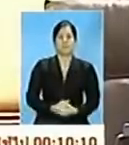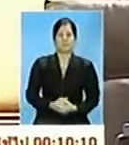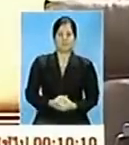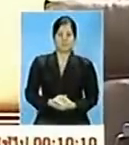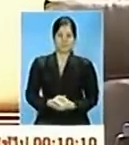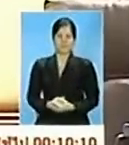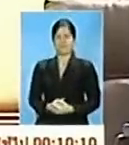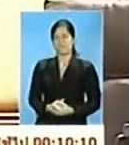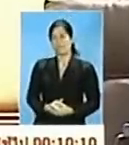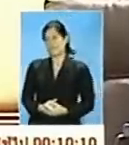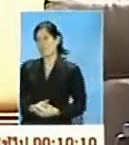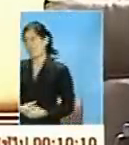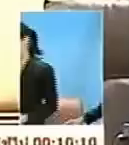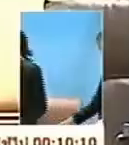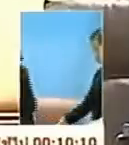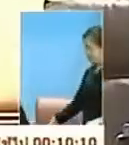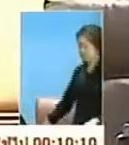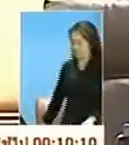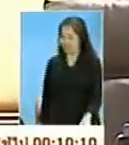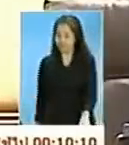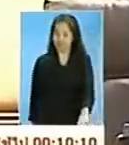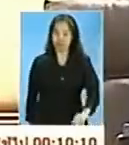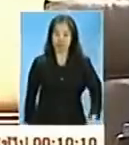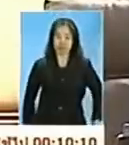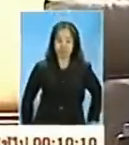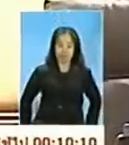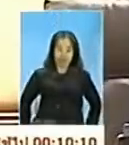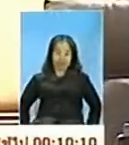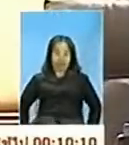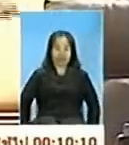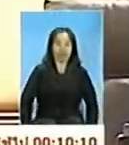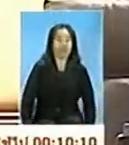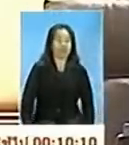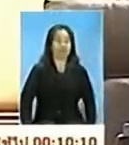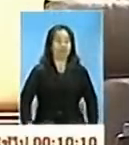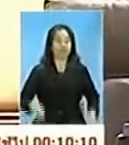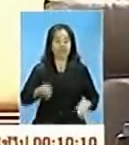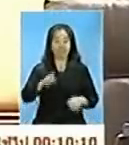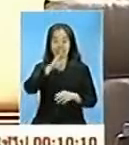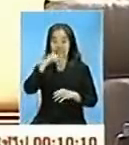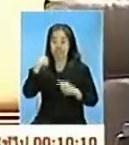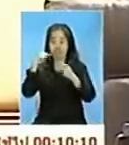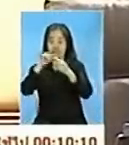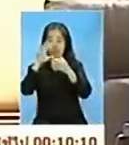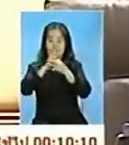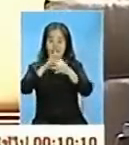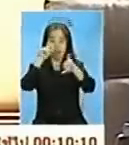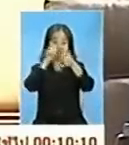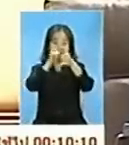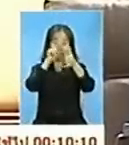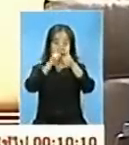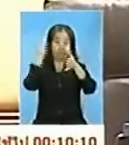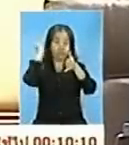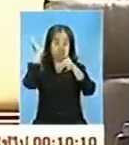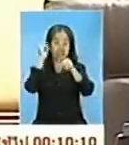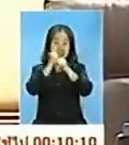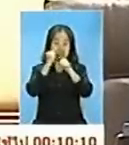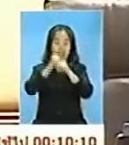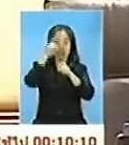ยื่นยติไม่ไว้วางใจกรุณาใส่ชื่อผมตามที่คุณชูวิทย์ขอร้องด้วยจะเป็นพระคุณอย่